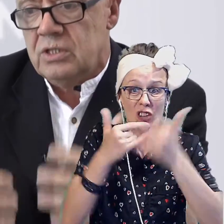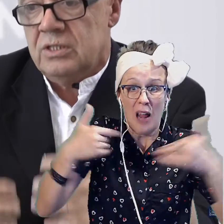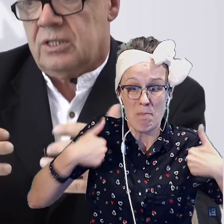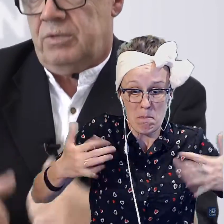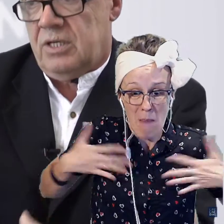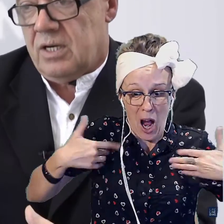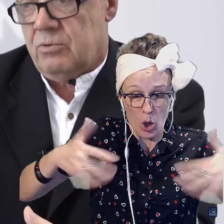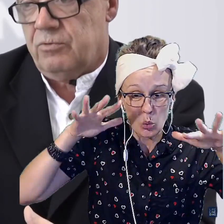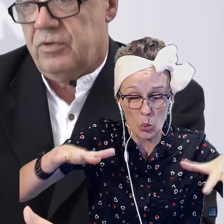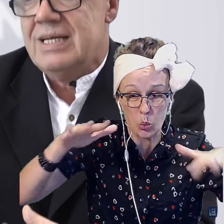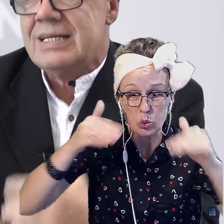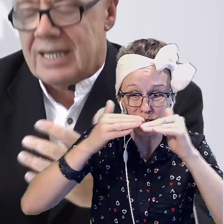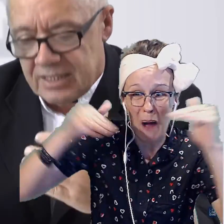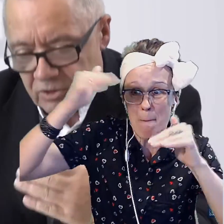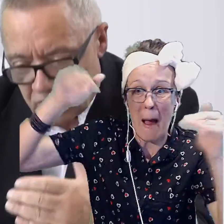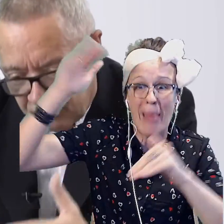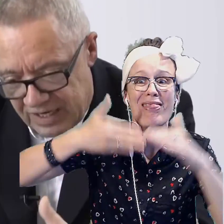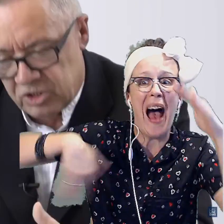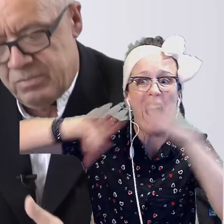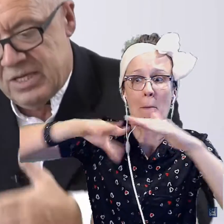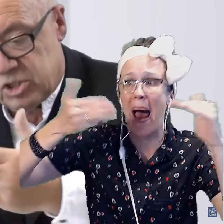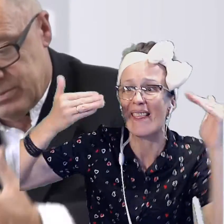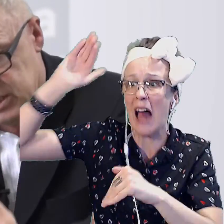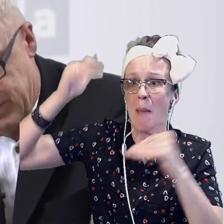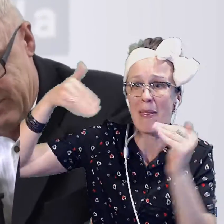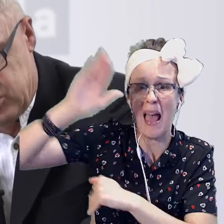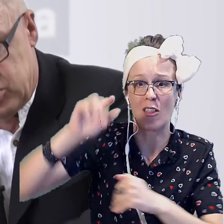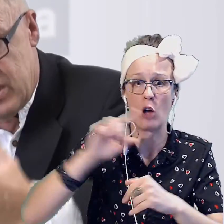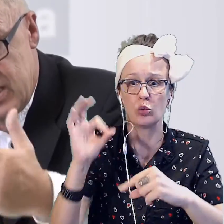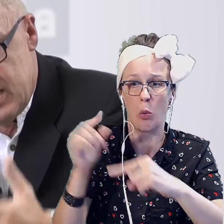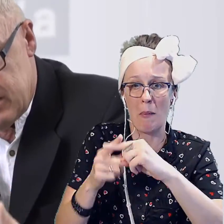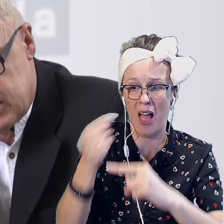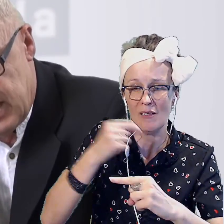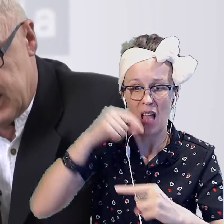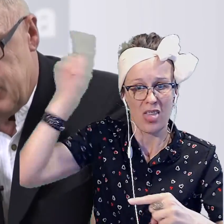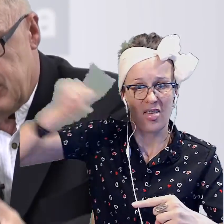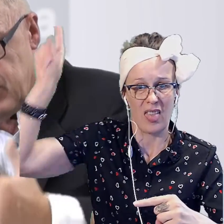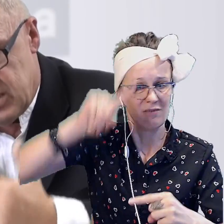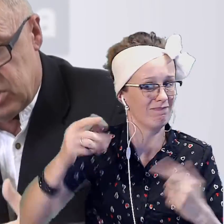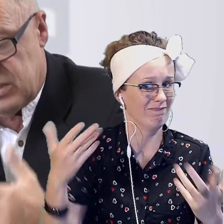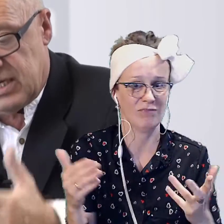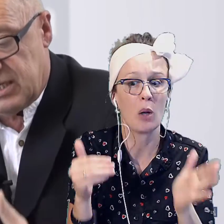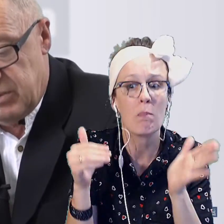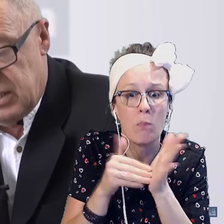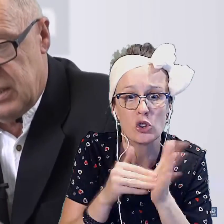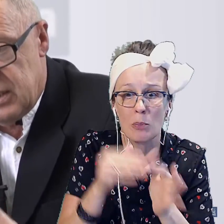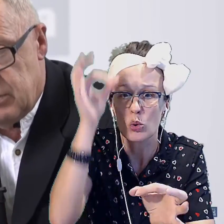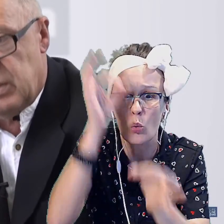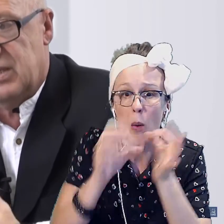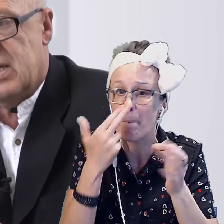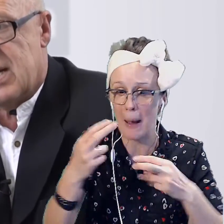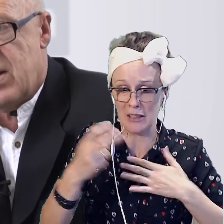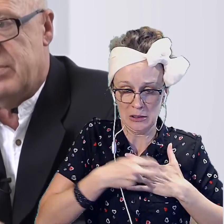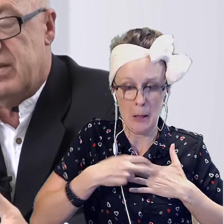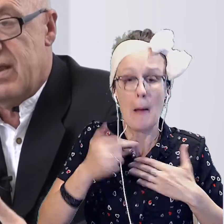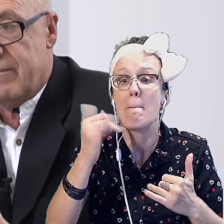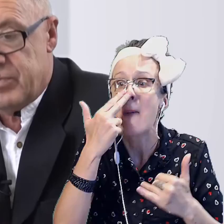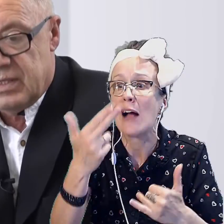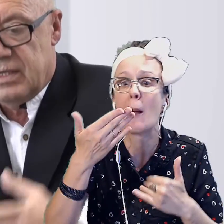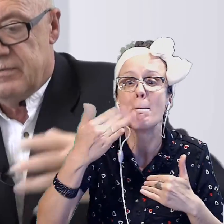stosunku do innych minerałów dlatego też ważnym jest żeby sprawdzić z jakimi wiedzieć z innymi